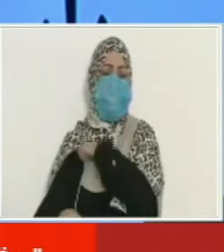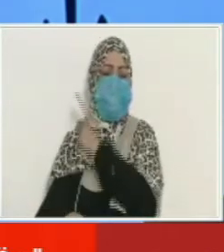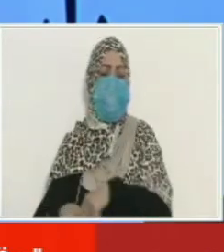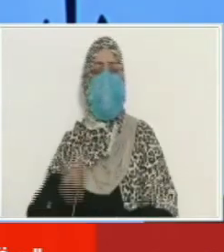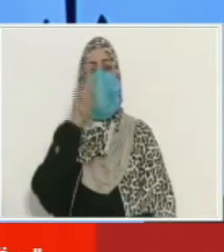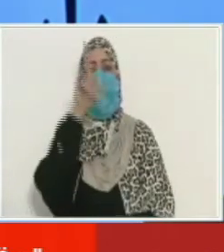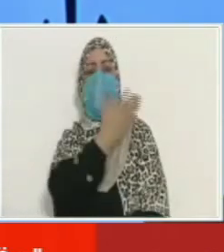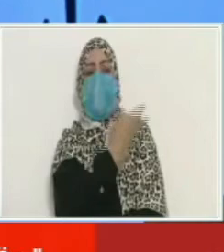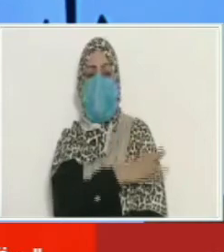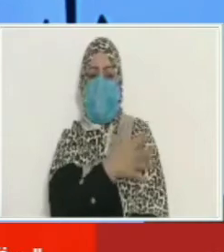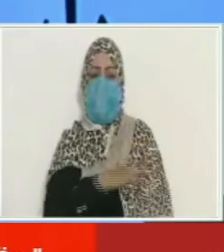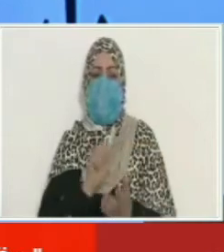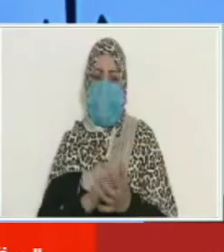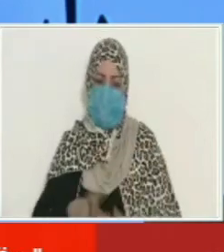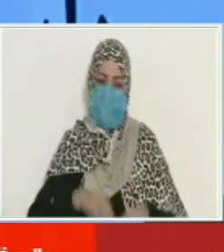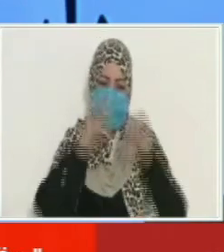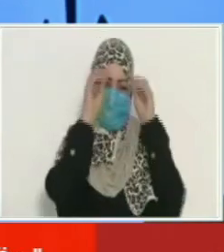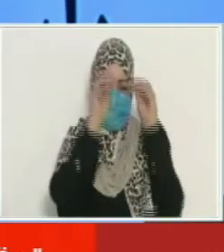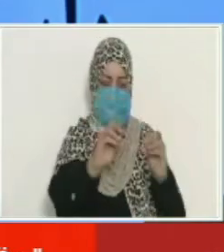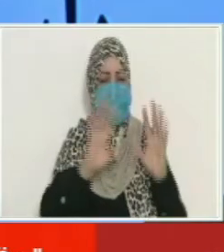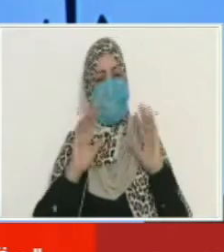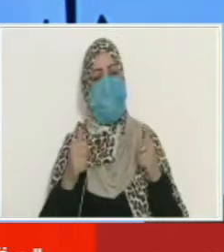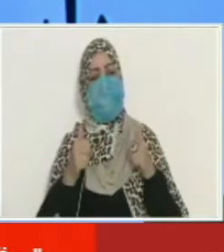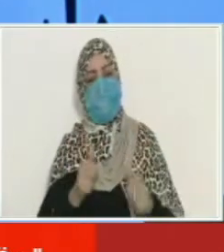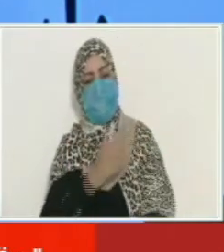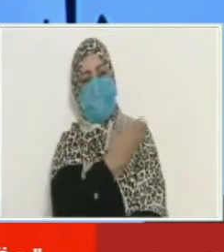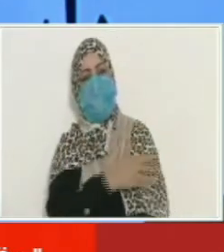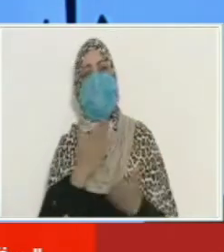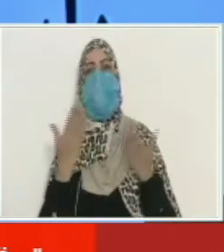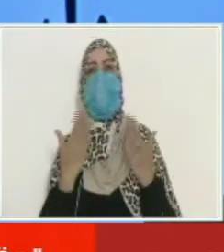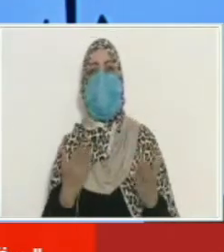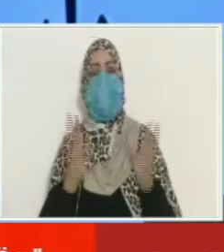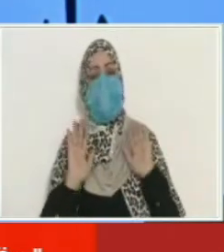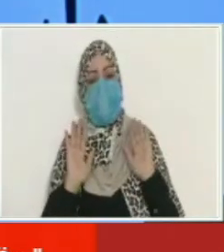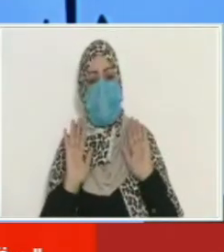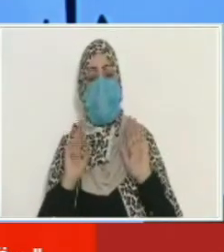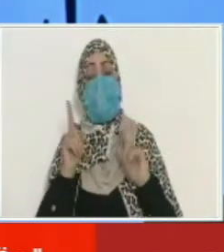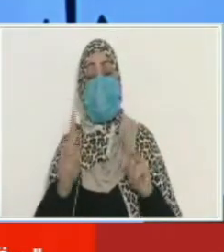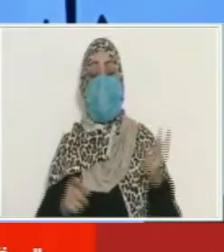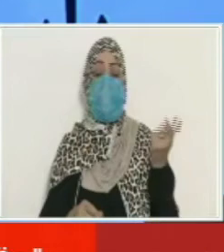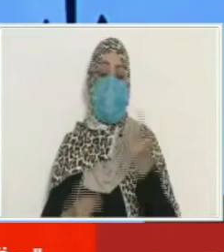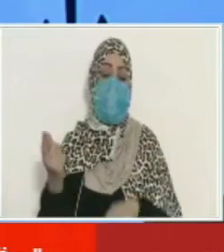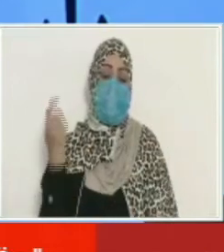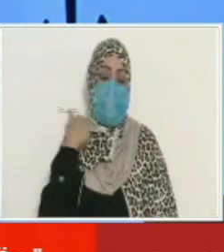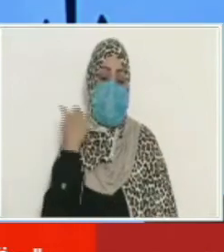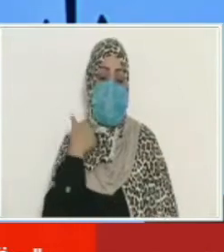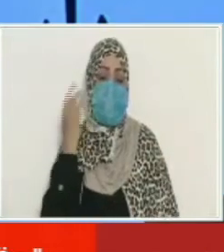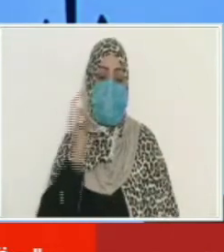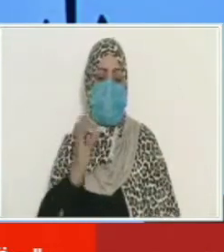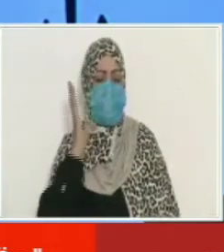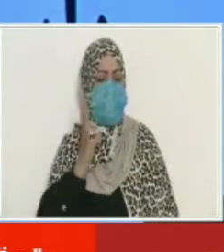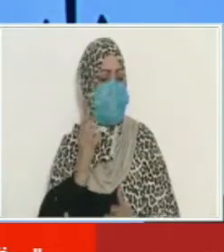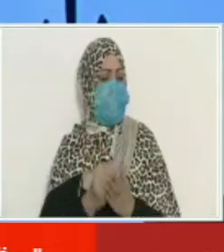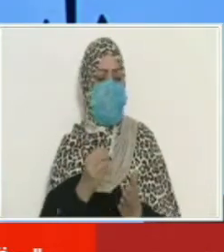أيضا الصلاة فيه على الخلاف بين العلماء في صحة الصلاة في الأرض المغصوبة، هل تصح أو لا تصح، والصيام